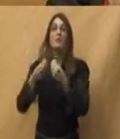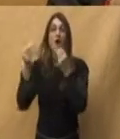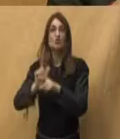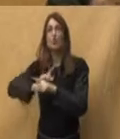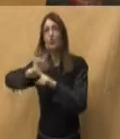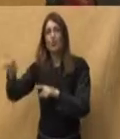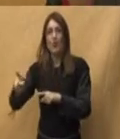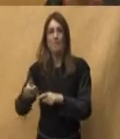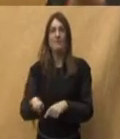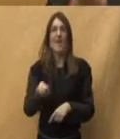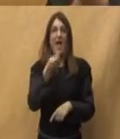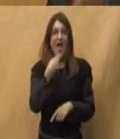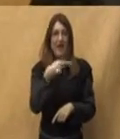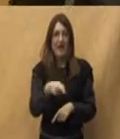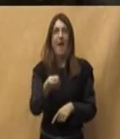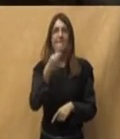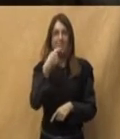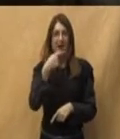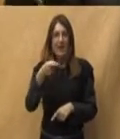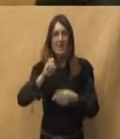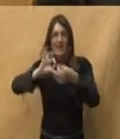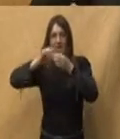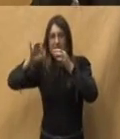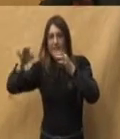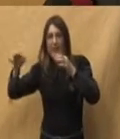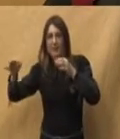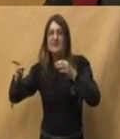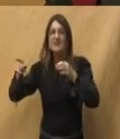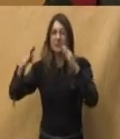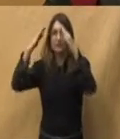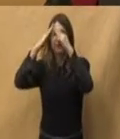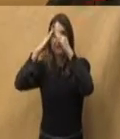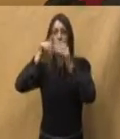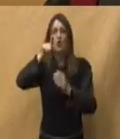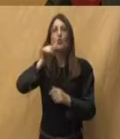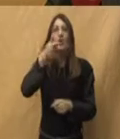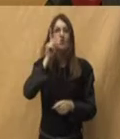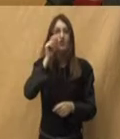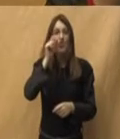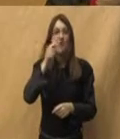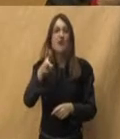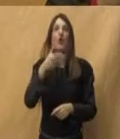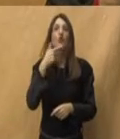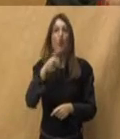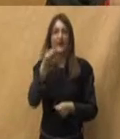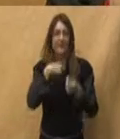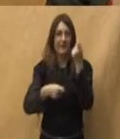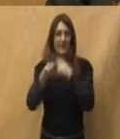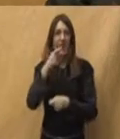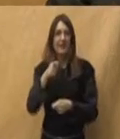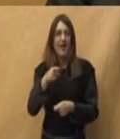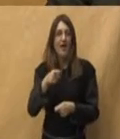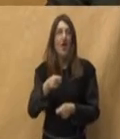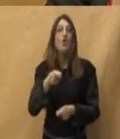hrana, prehrana i prehrambeni lanac, a na vrhu prehrambenog lanca je čovjek koji konzumira hranu,